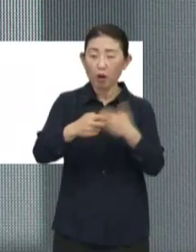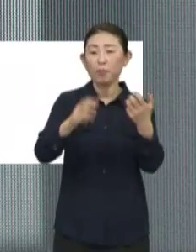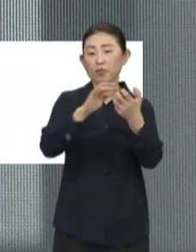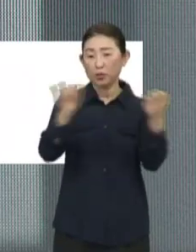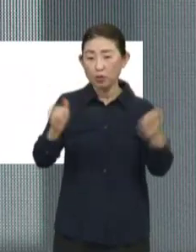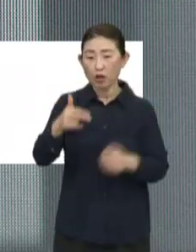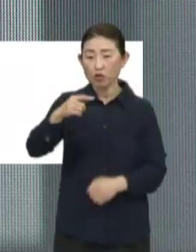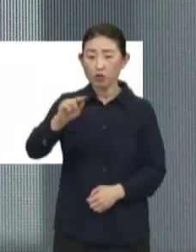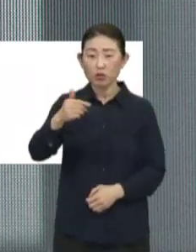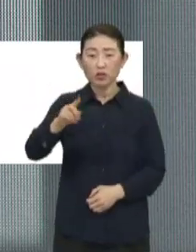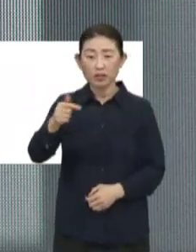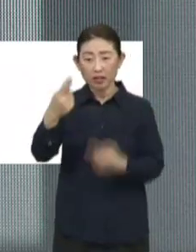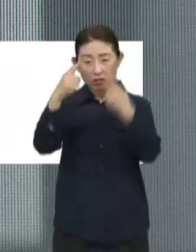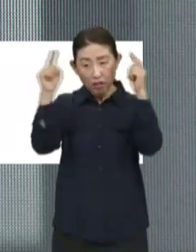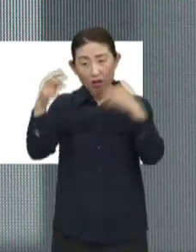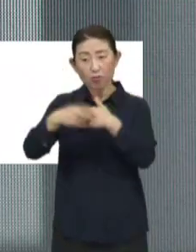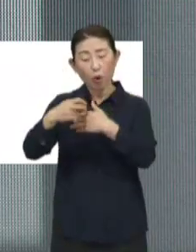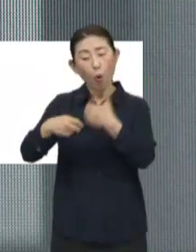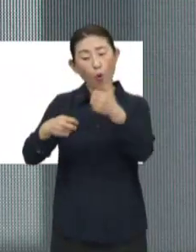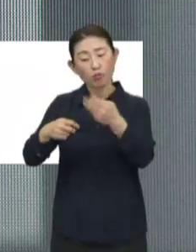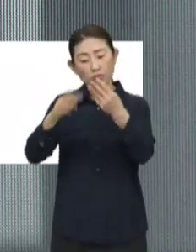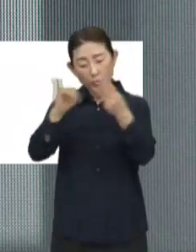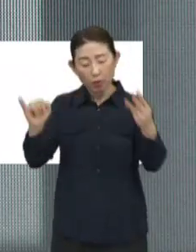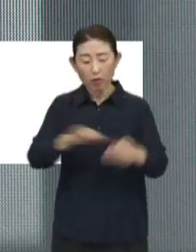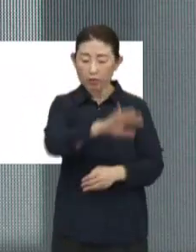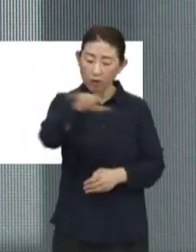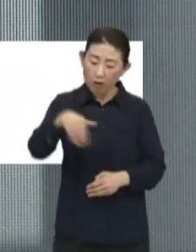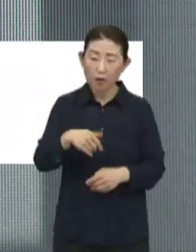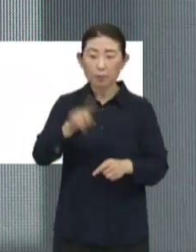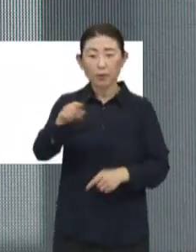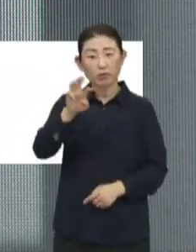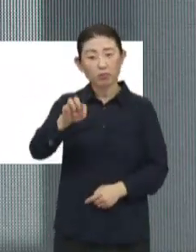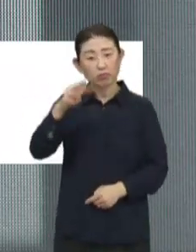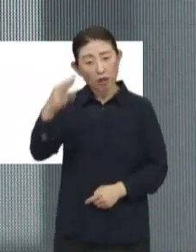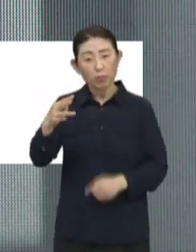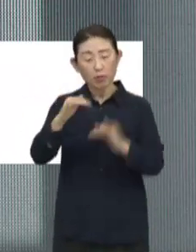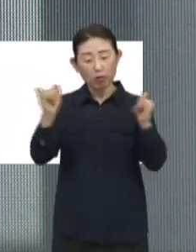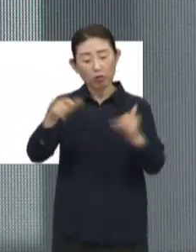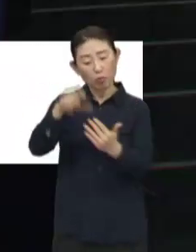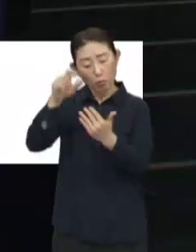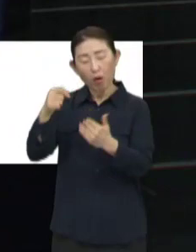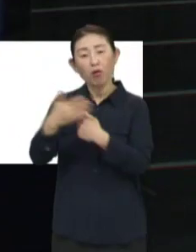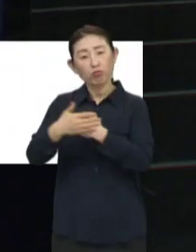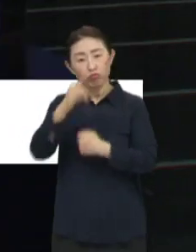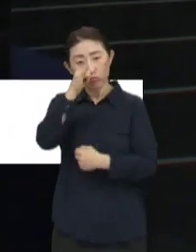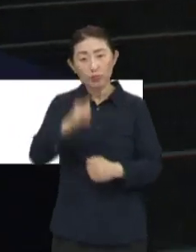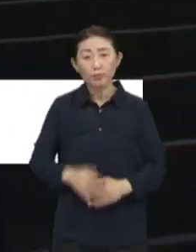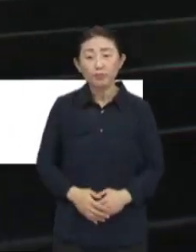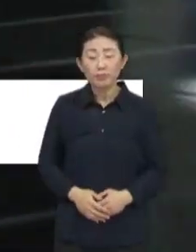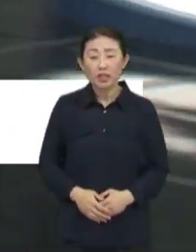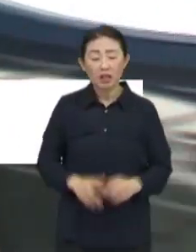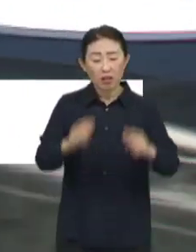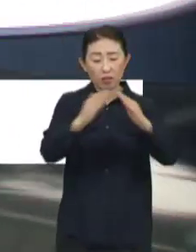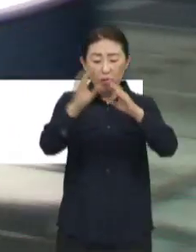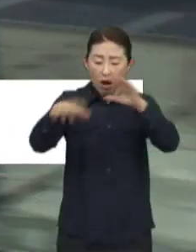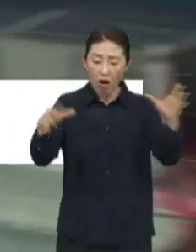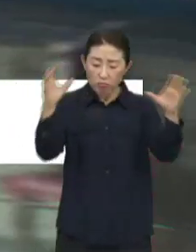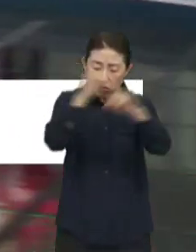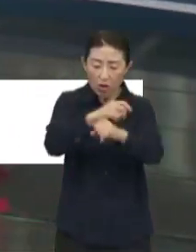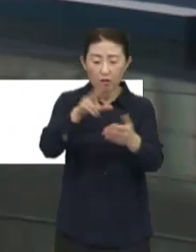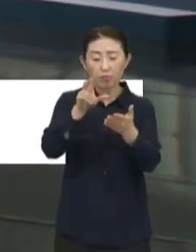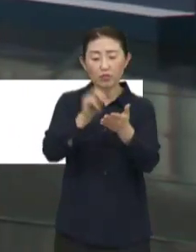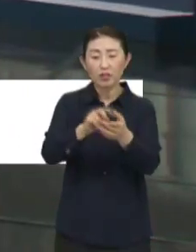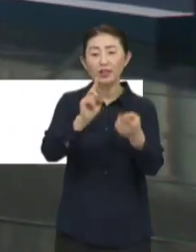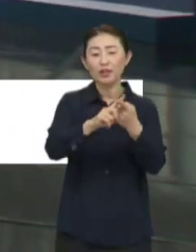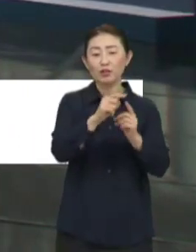의대에 53명, 이렇게 해서 133명이 혜택을 보게 됩니다. 지역 소멸 문제 해법에 대해